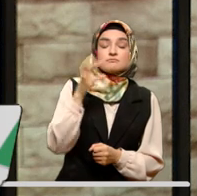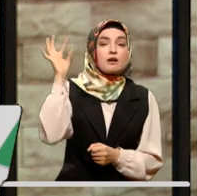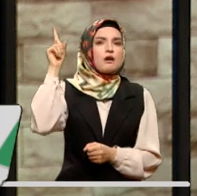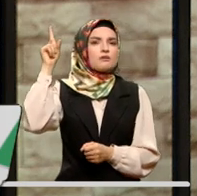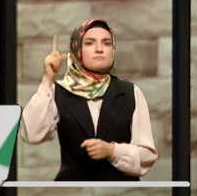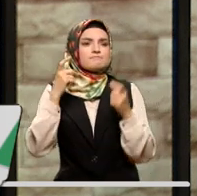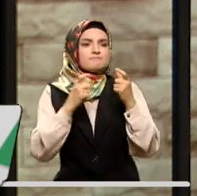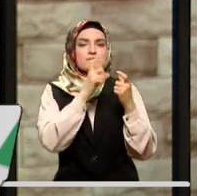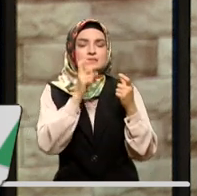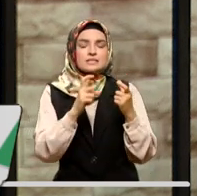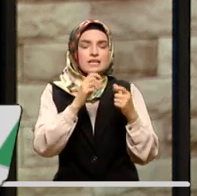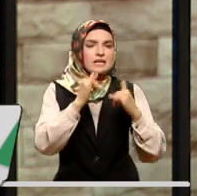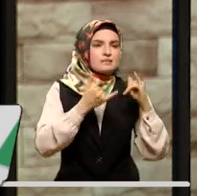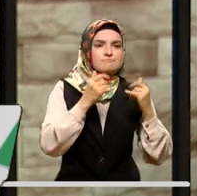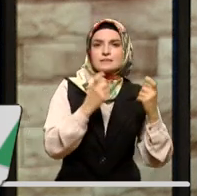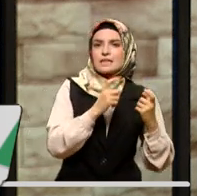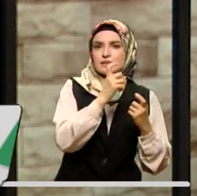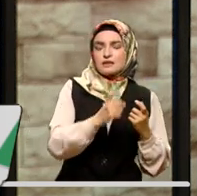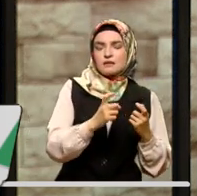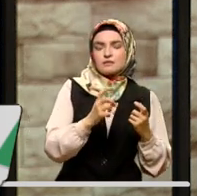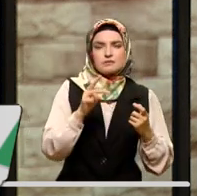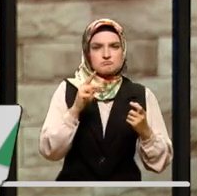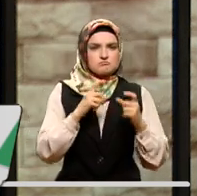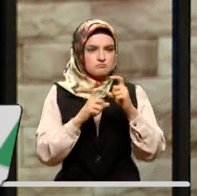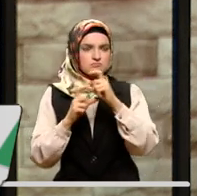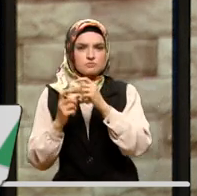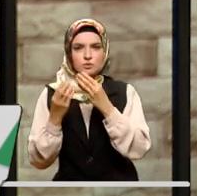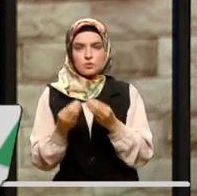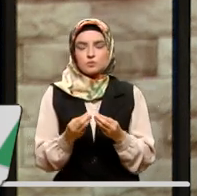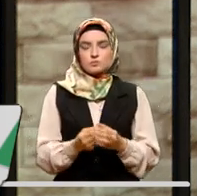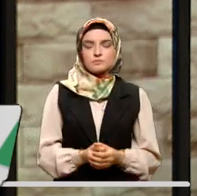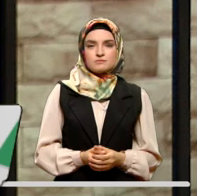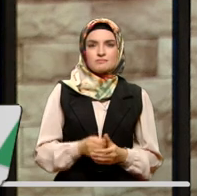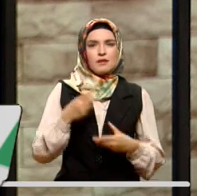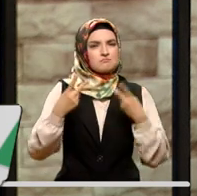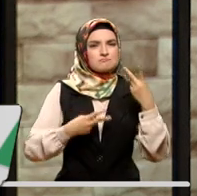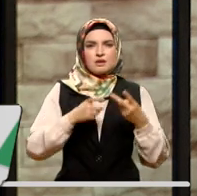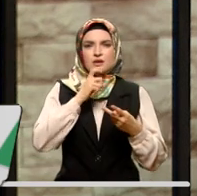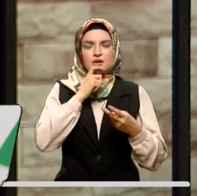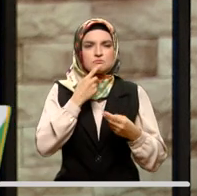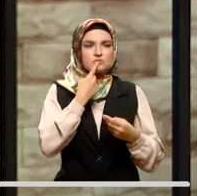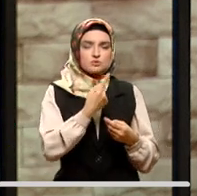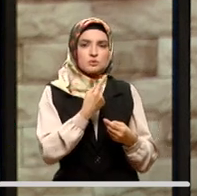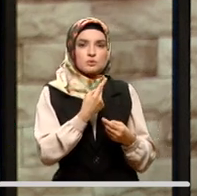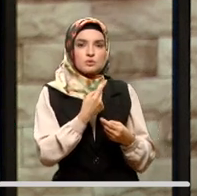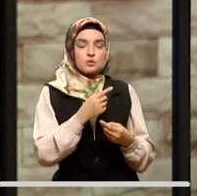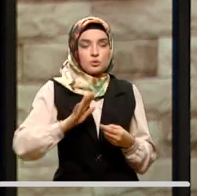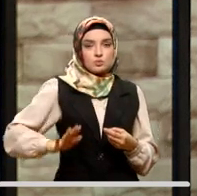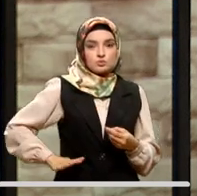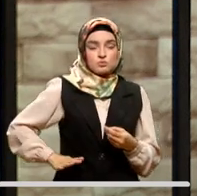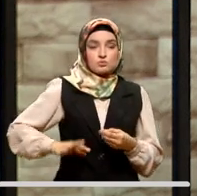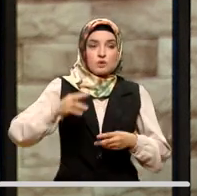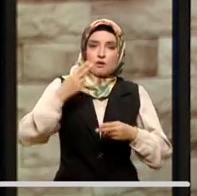nasıl, işte cennet nasıl. Böyle bazen öyle yanlış bilgiler veririz, çocuk bir an önce cennete girmek ister. Onun için işte o